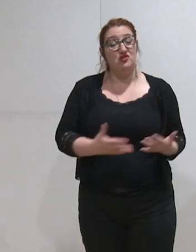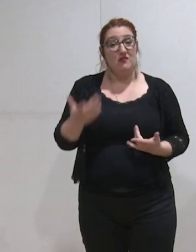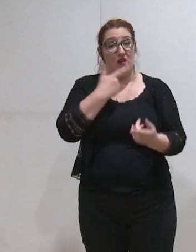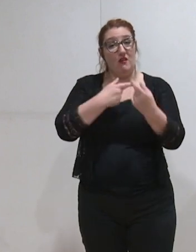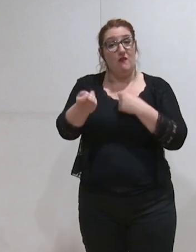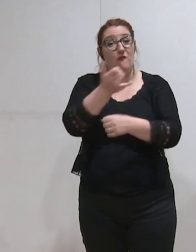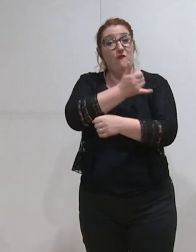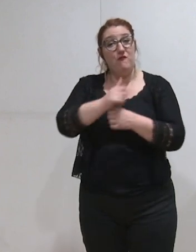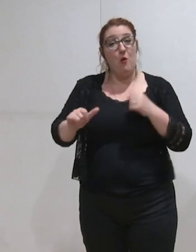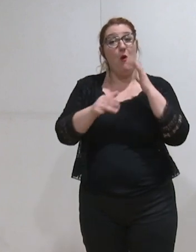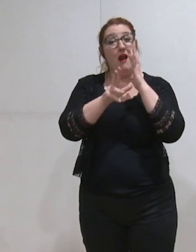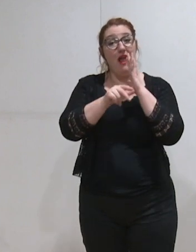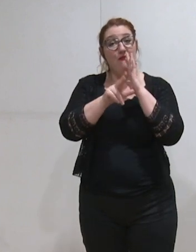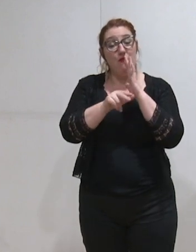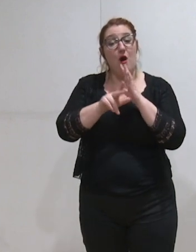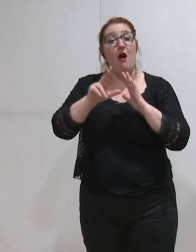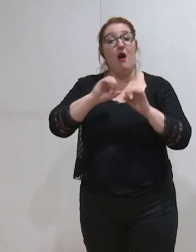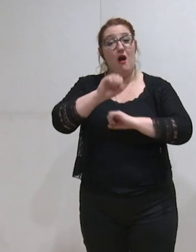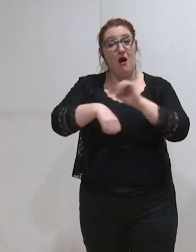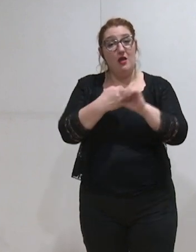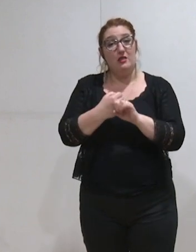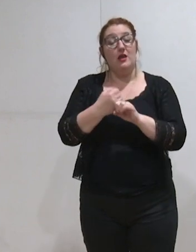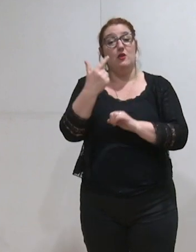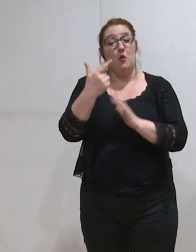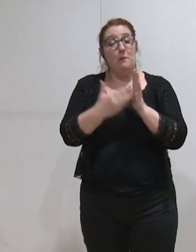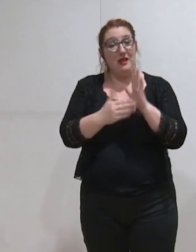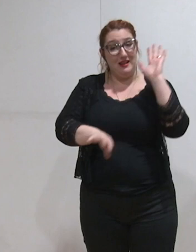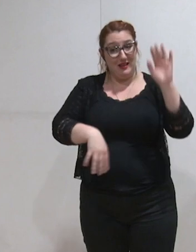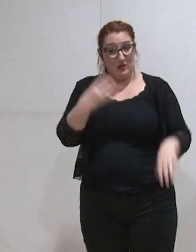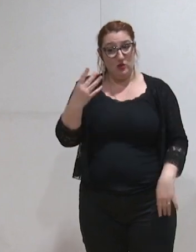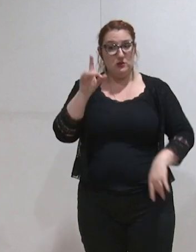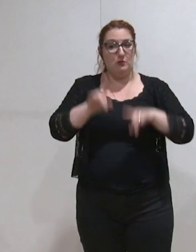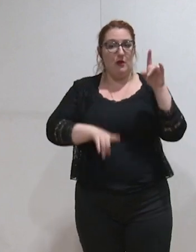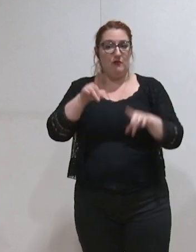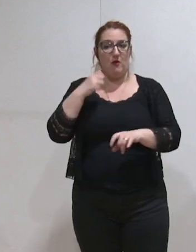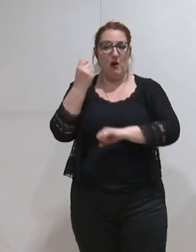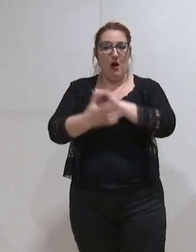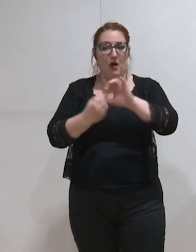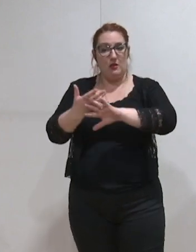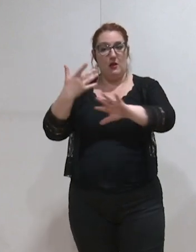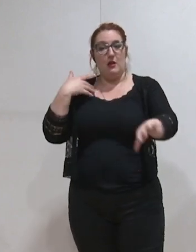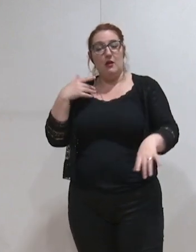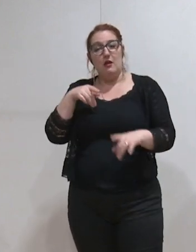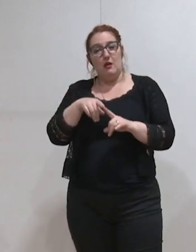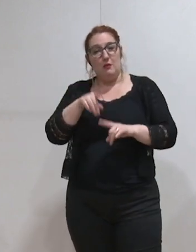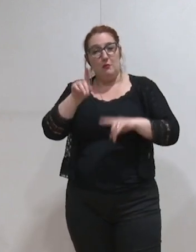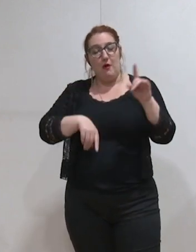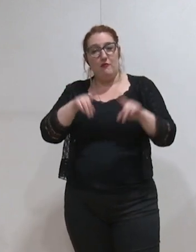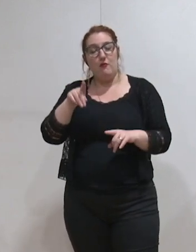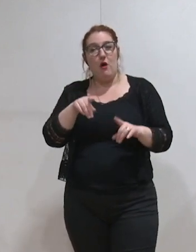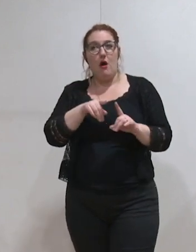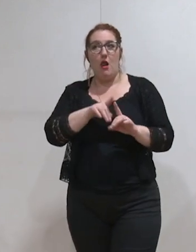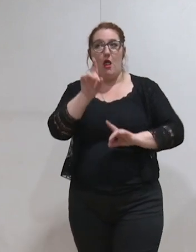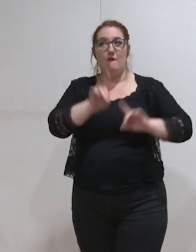foire de 2014 parfois les autres années la fil faisait 2 millions